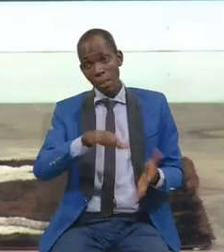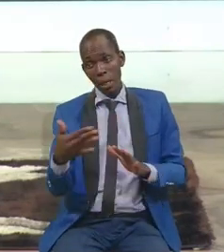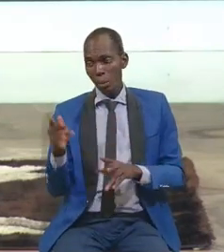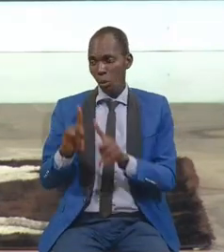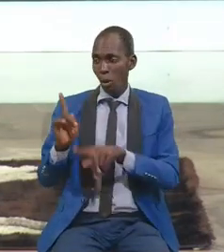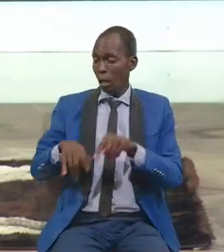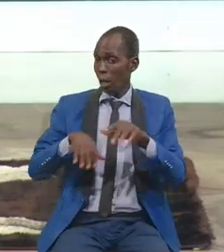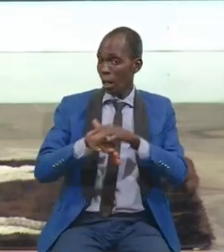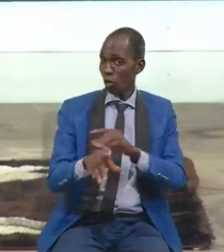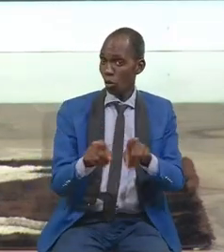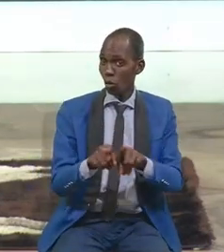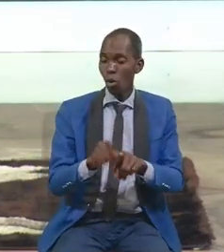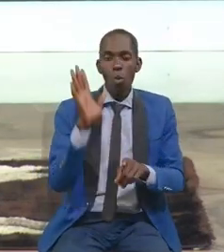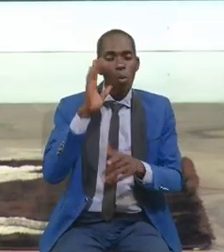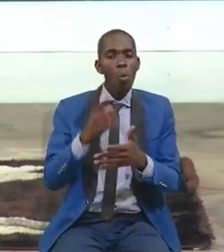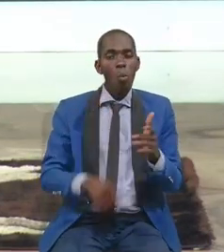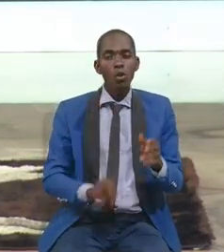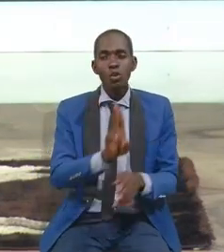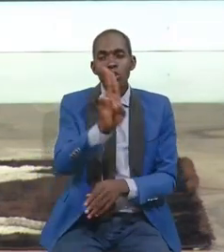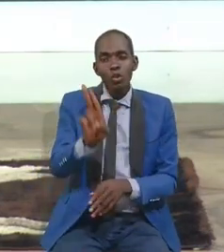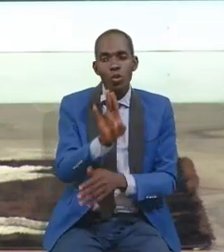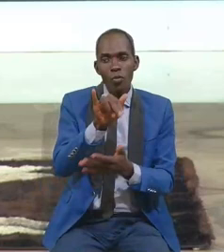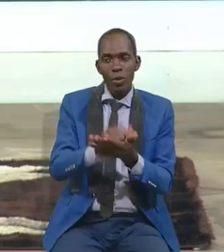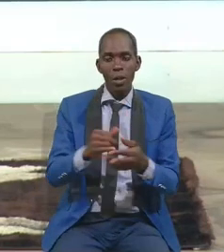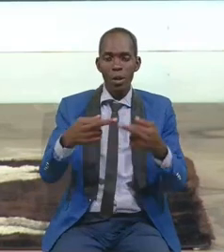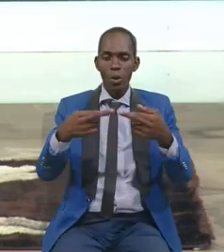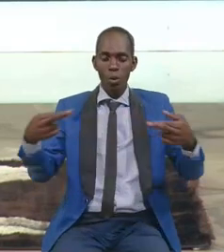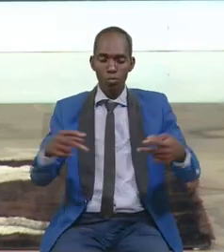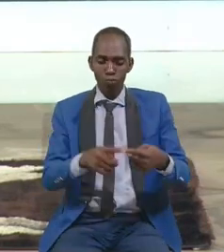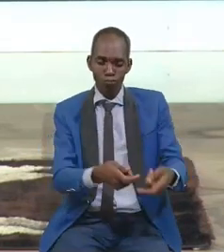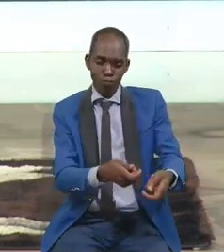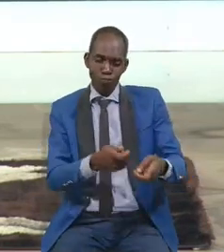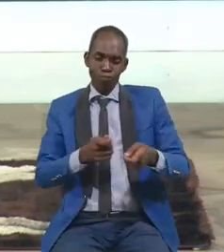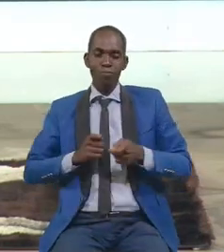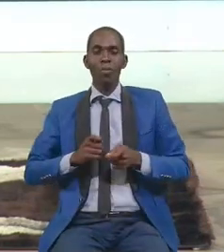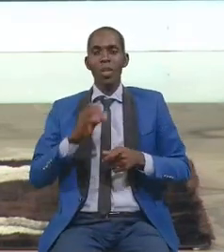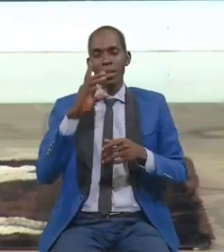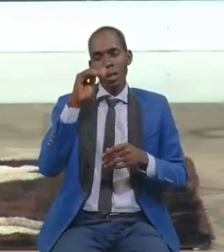de cela. Christ a ôté tous les obstacles,